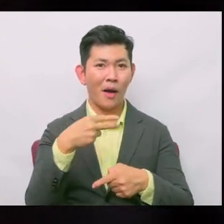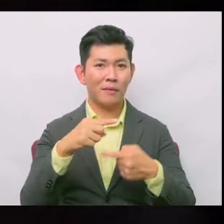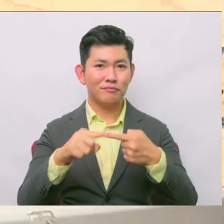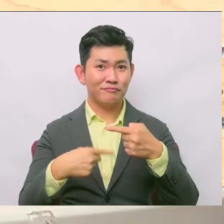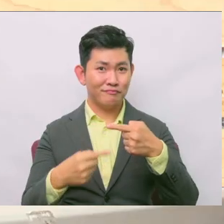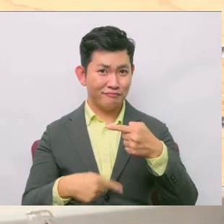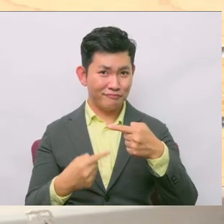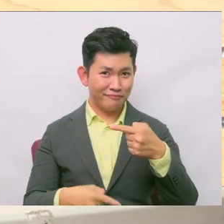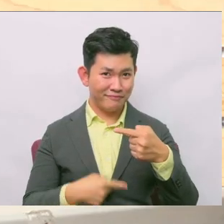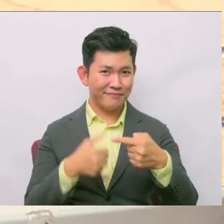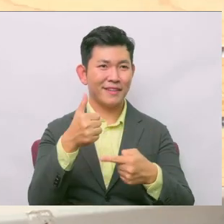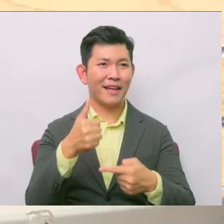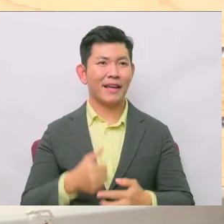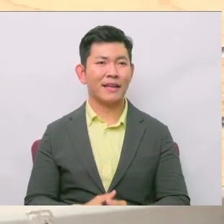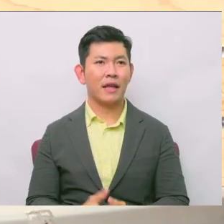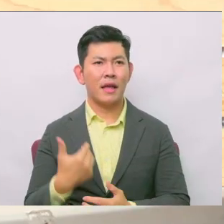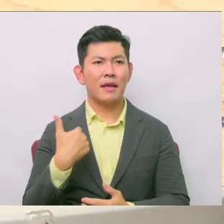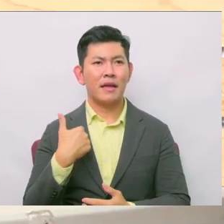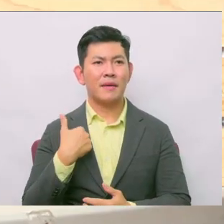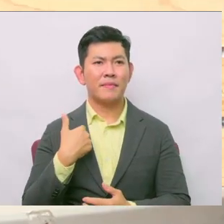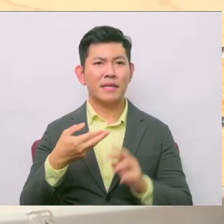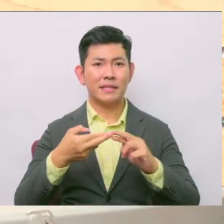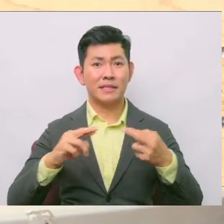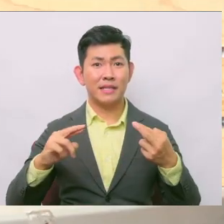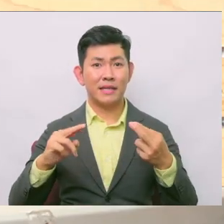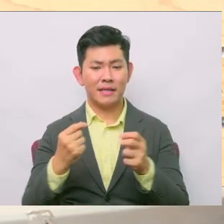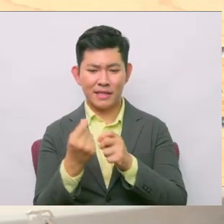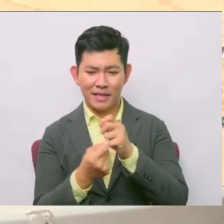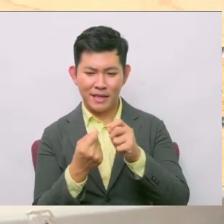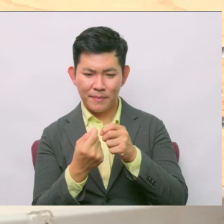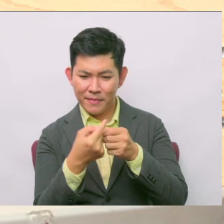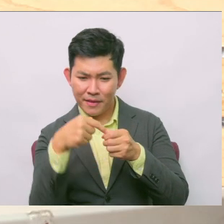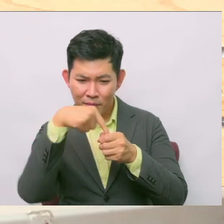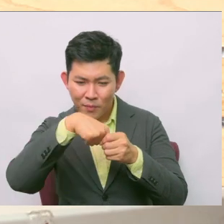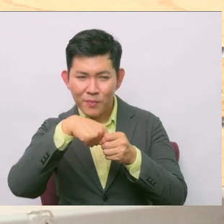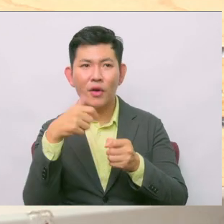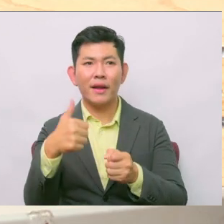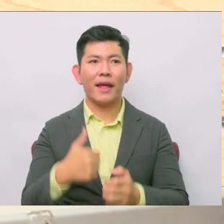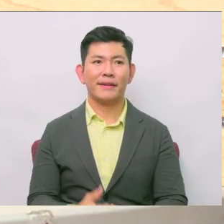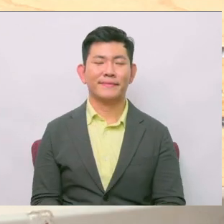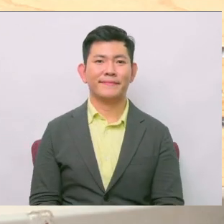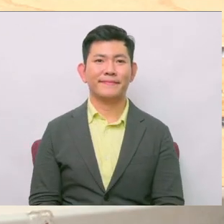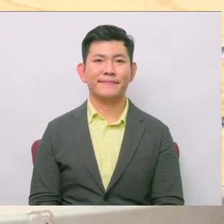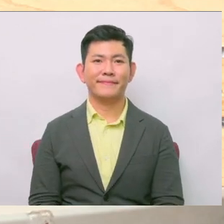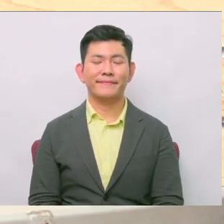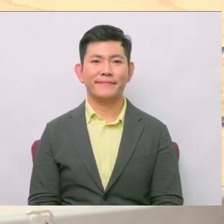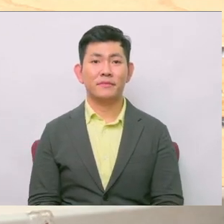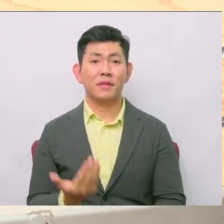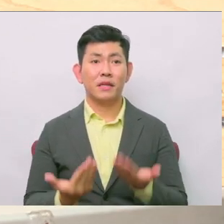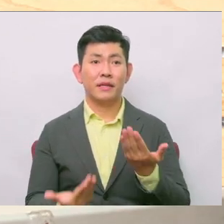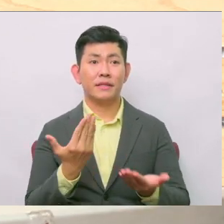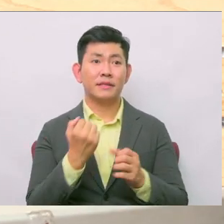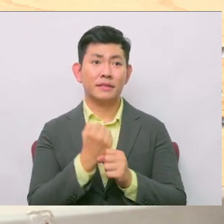อาจจะเหลือชายนะคะเราจะเก็บเข้าข้างในก็ได้ค่ะที่เราไอ้นี่ไว้เนาะเราจะเก็บเข้าข้างในหรือเราจะตัดก็